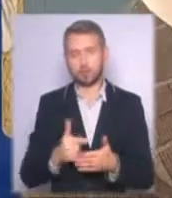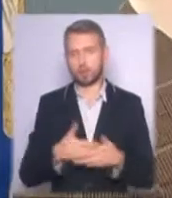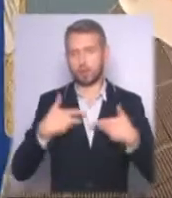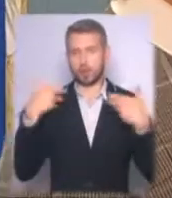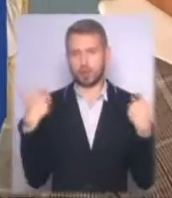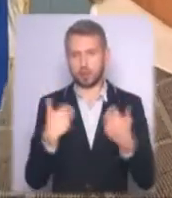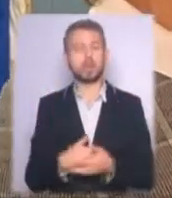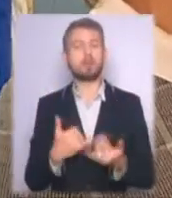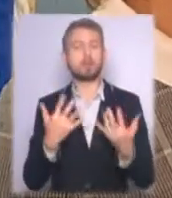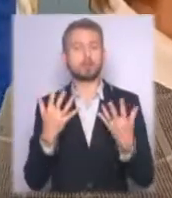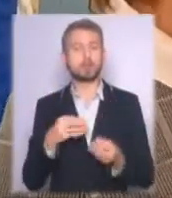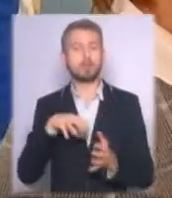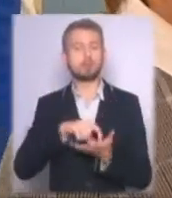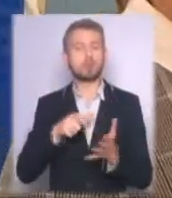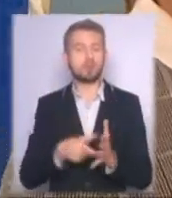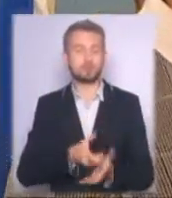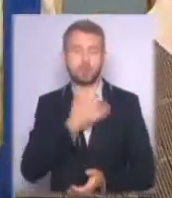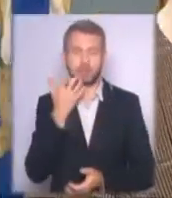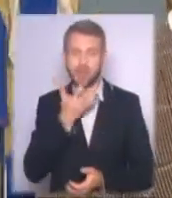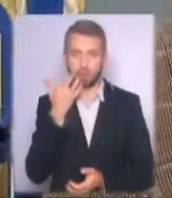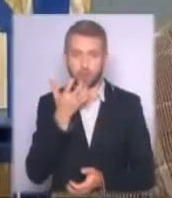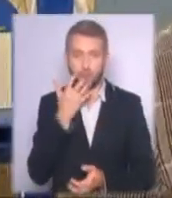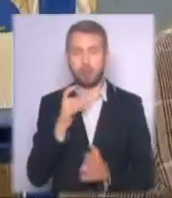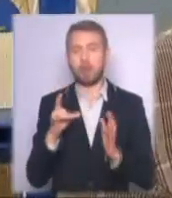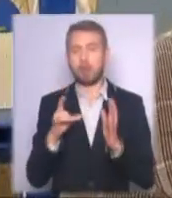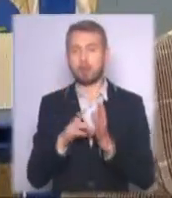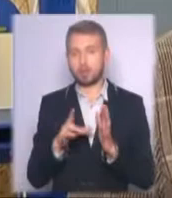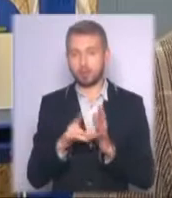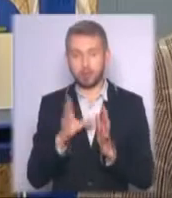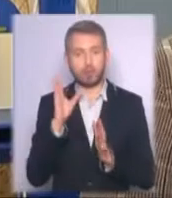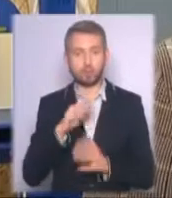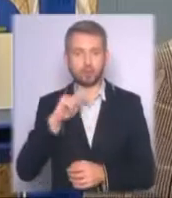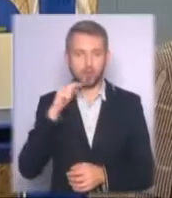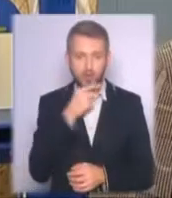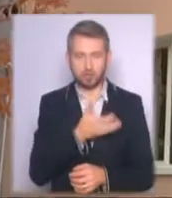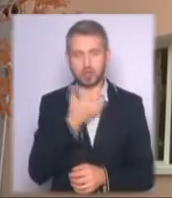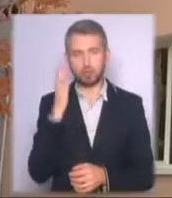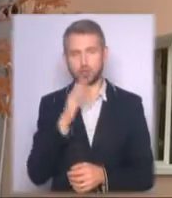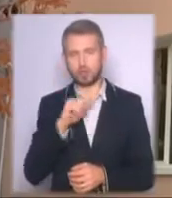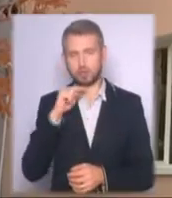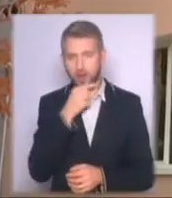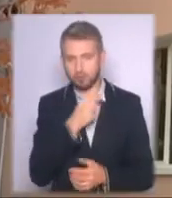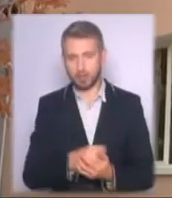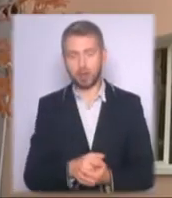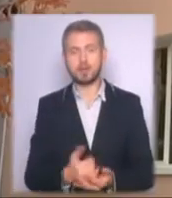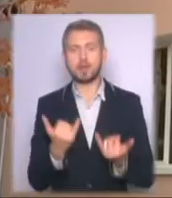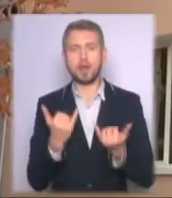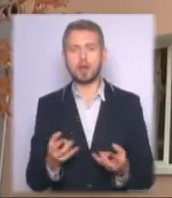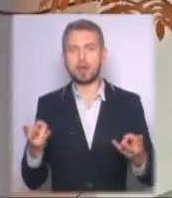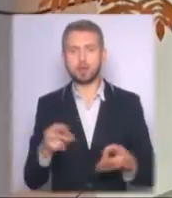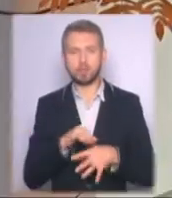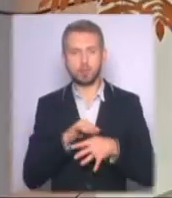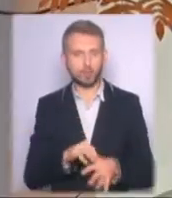на сьогоднішній день у тепло, електроенергія буде збережена, тепло буде збережено. Нагальна потреба у проведенні